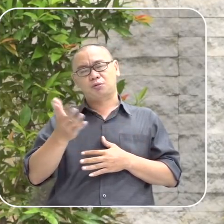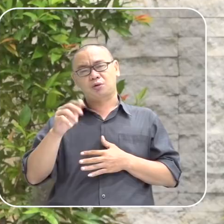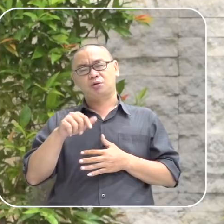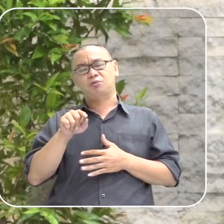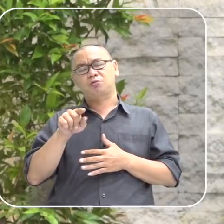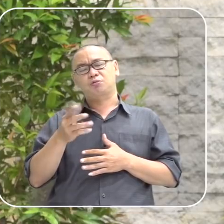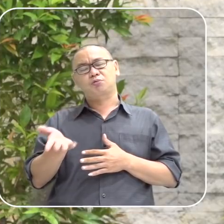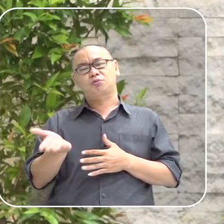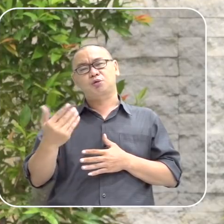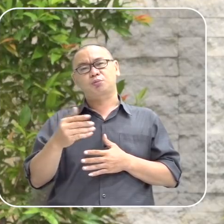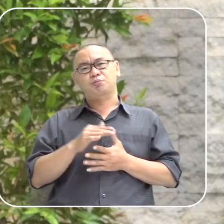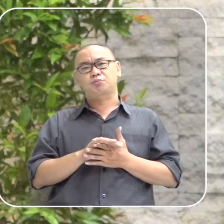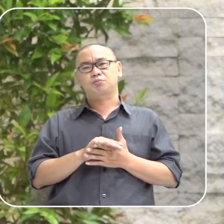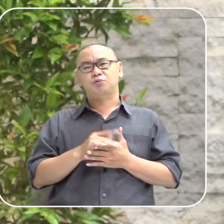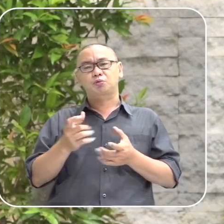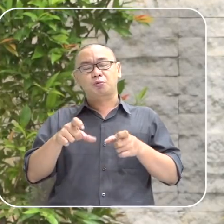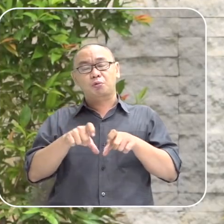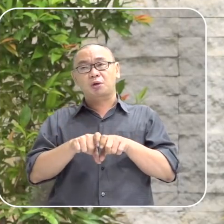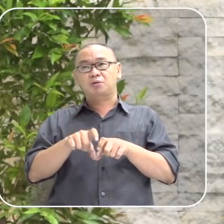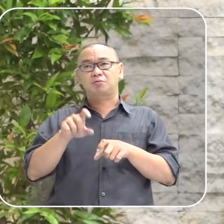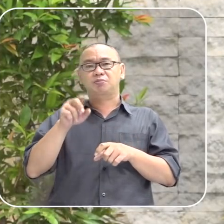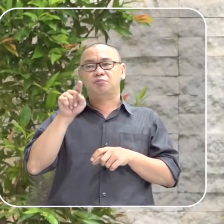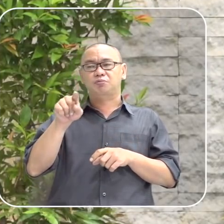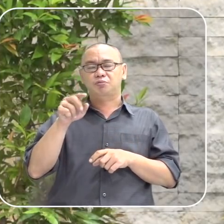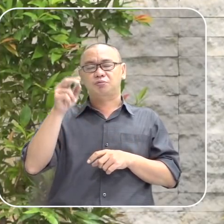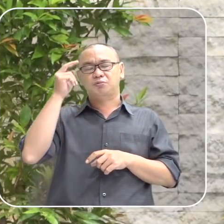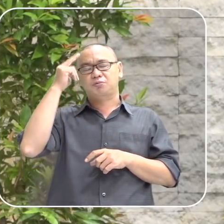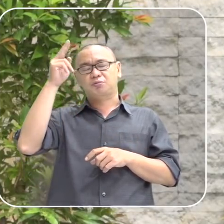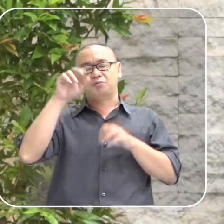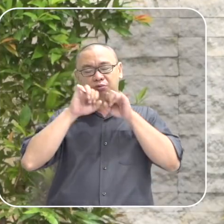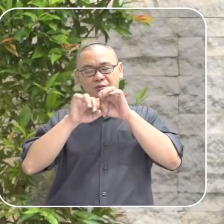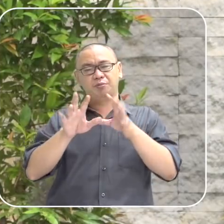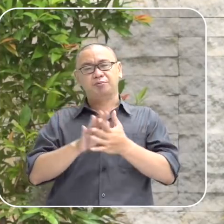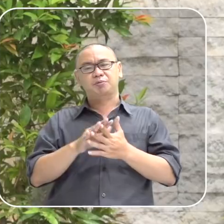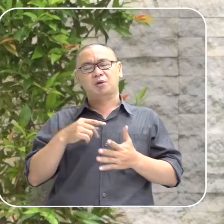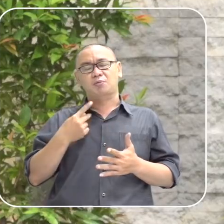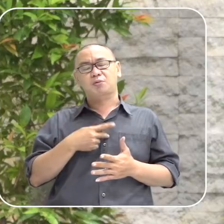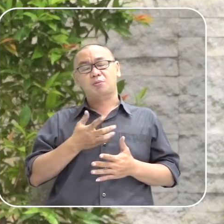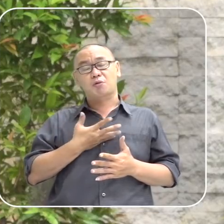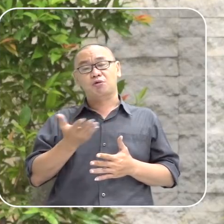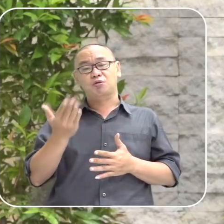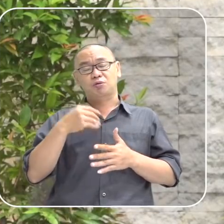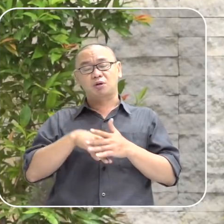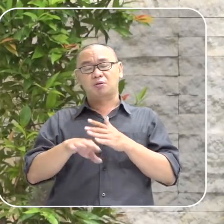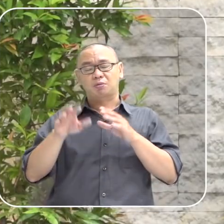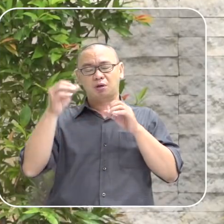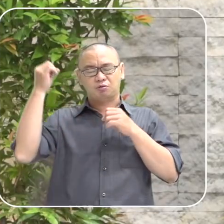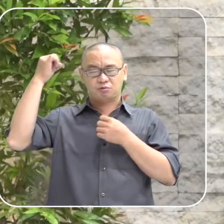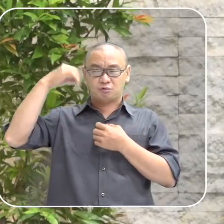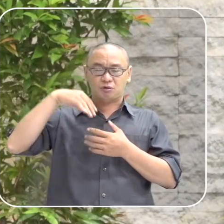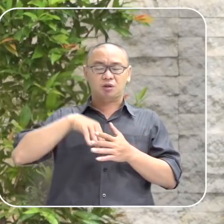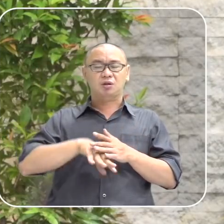seturut petunjuk firman Tuhan. Kami mau hidup kami di dalam anugerah-Mu ya Bapa, mengalami cinta kasih Tuhan